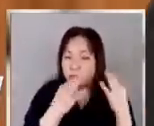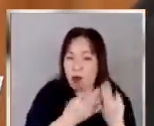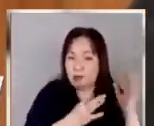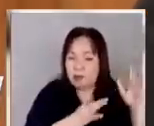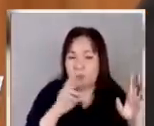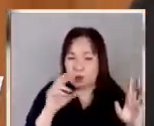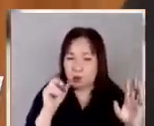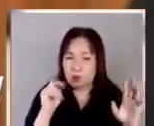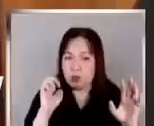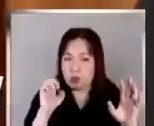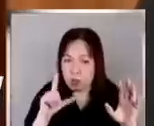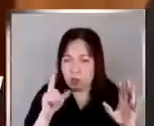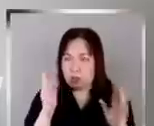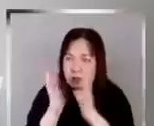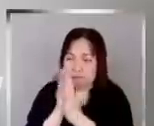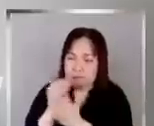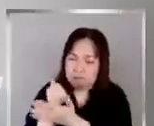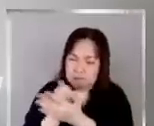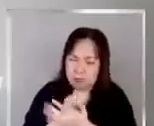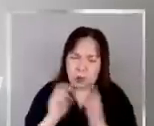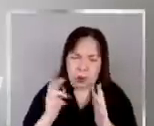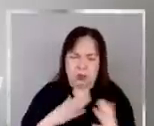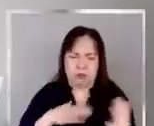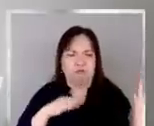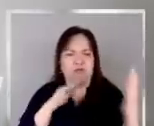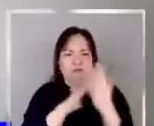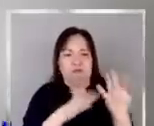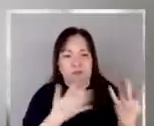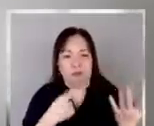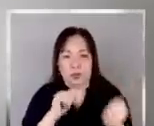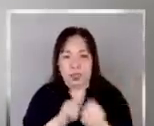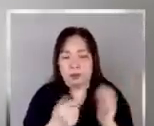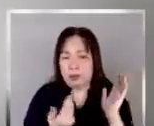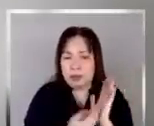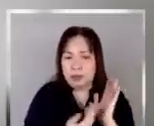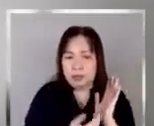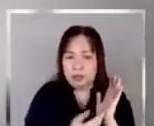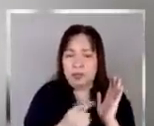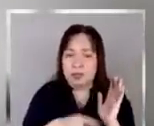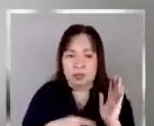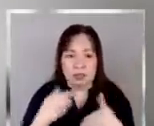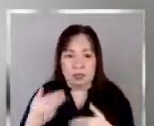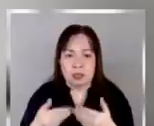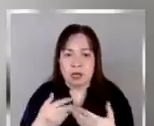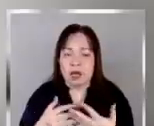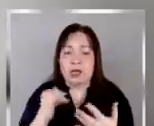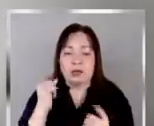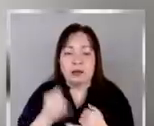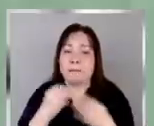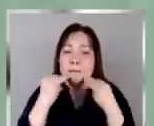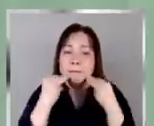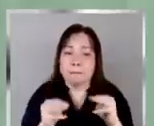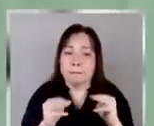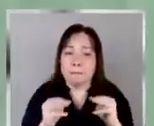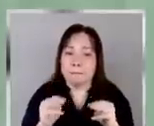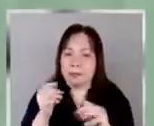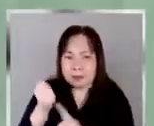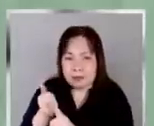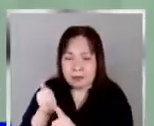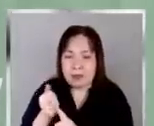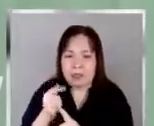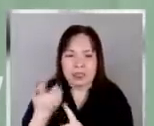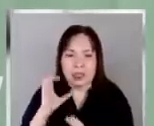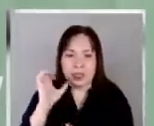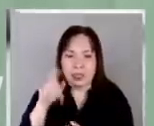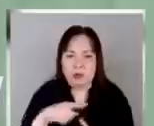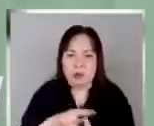sa pagsasampa ng kaukulang kaso. Kasama sa mga ebidensyang inihahanda, mga huling messages ni Ronel sa kanyang cellphone kung saan kausap niya